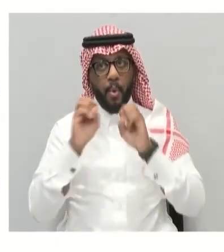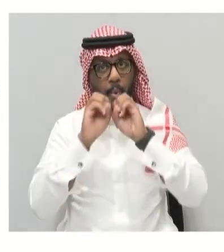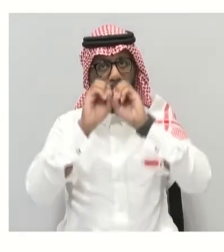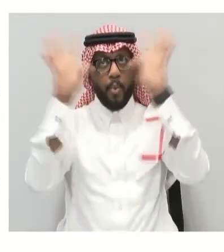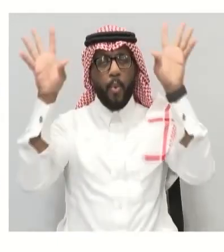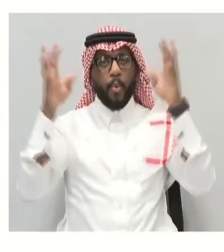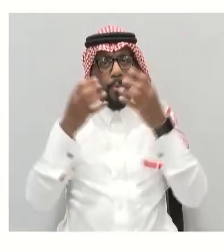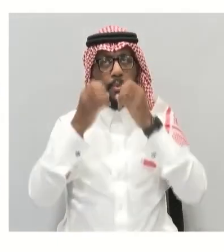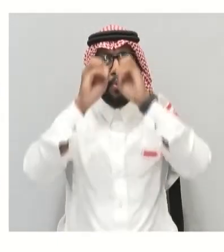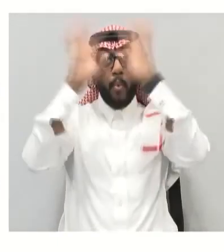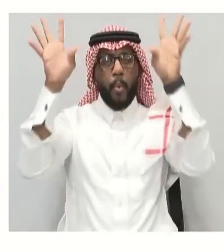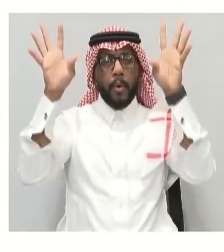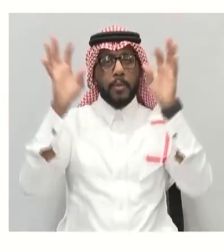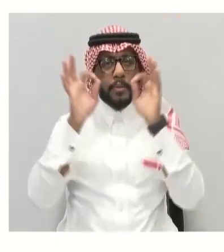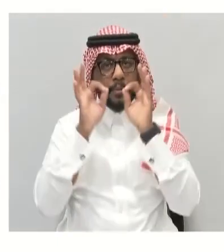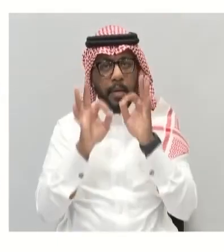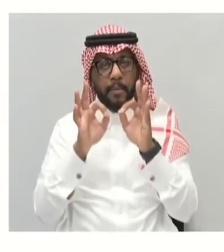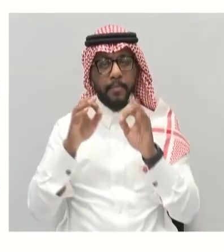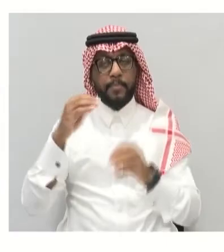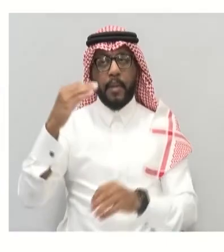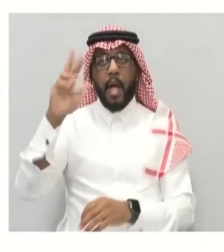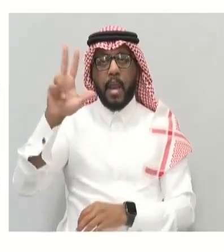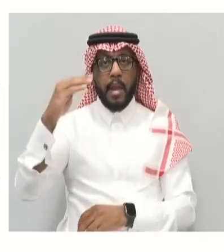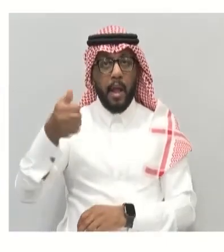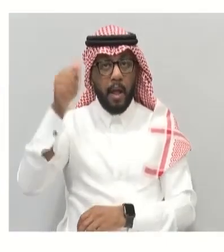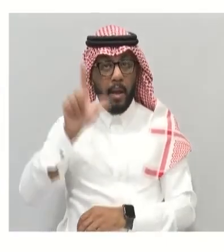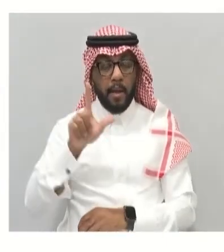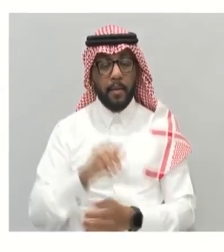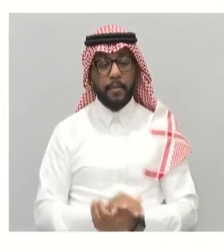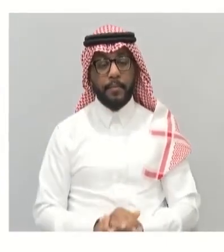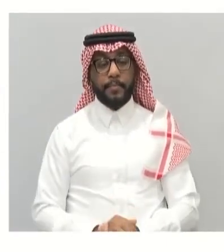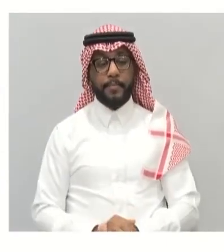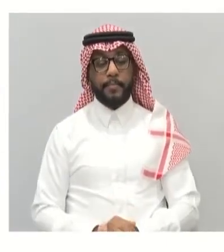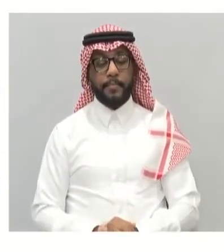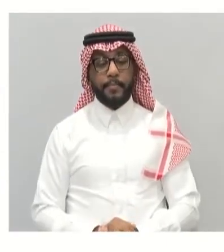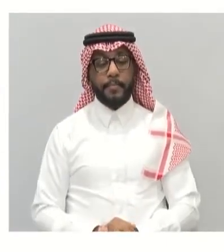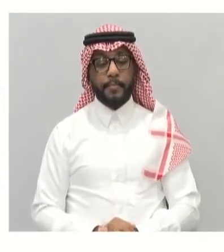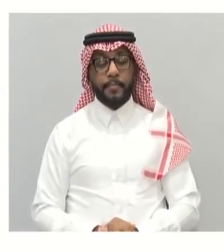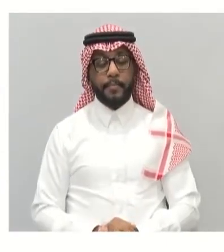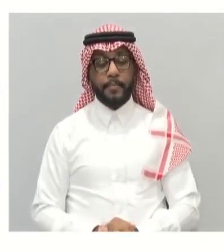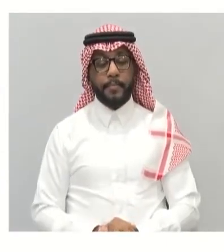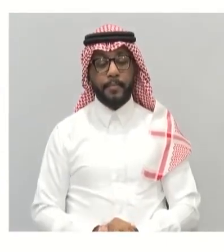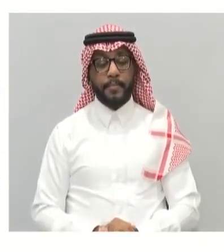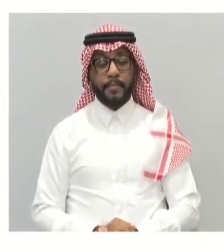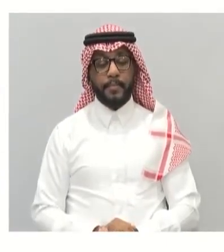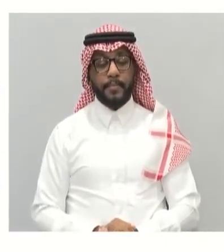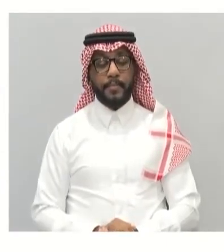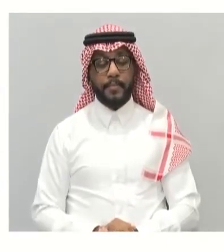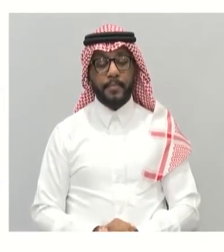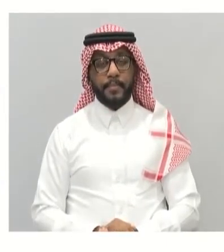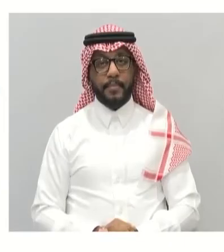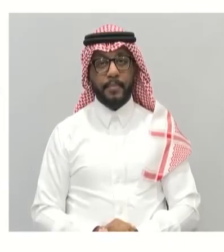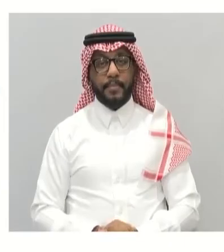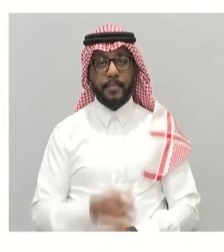وهو ساطع ما انواع الحال في هذه الجمل ا لاحظ معي في